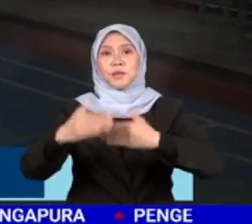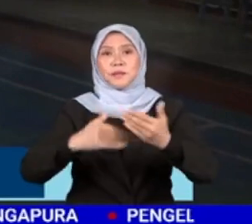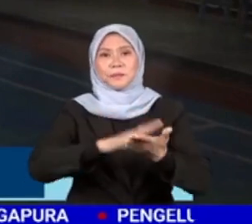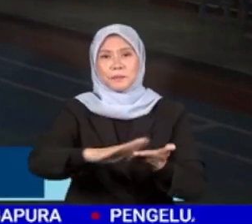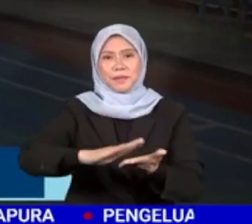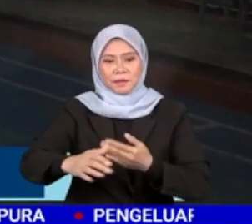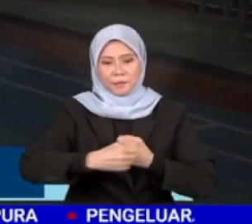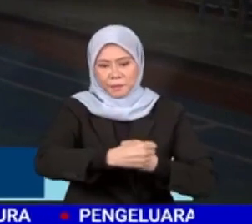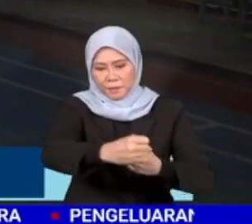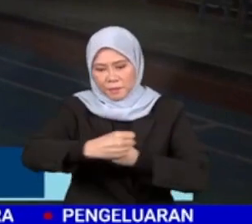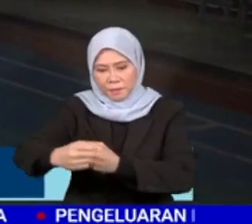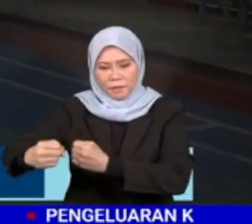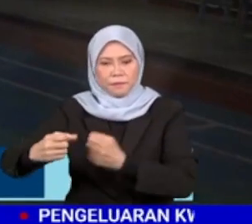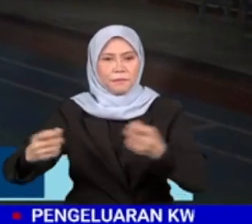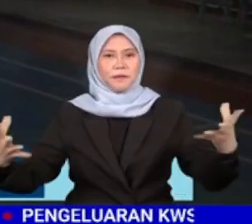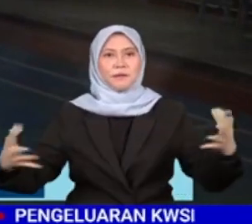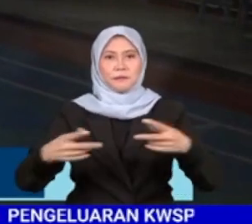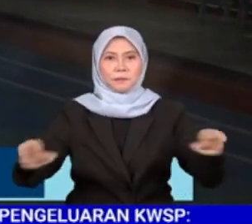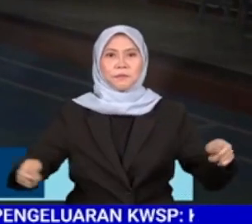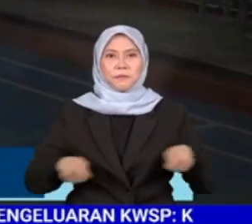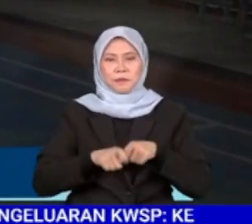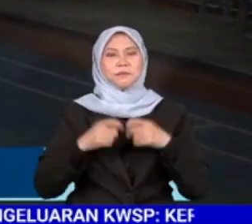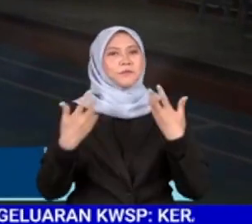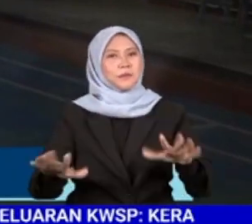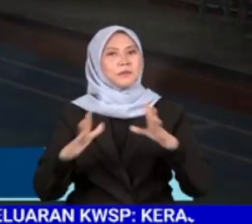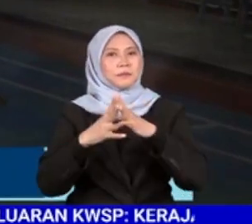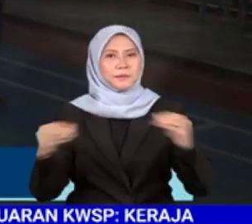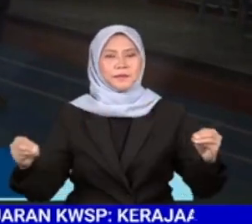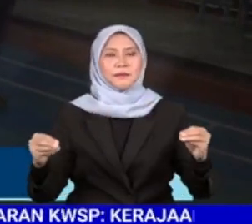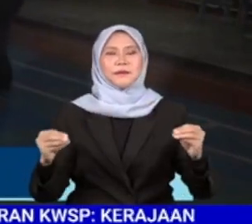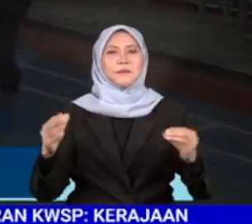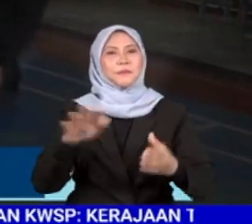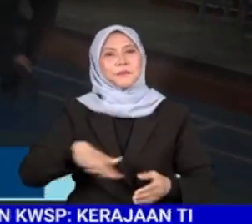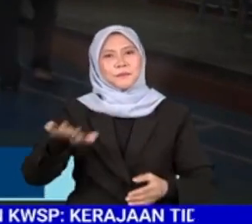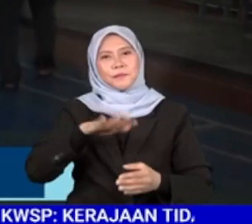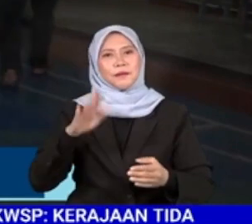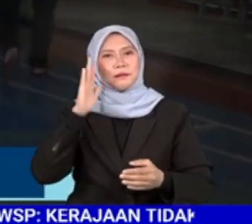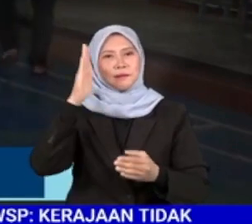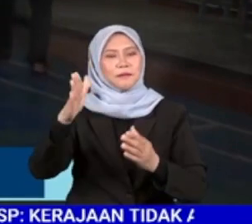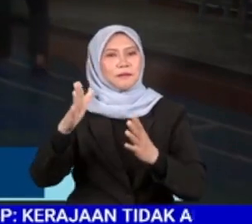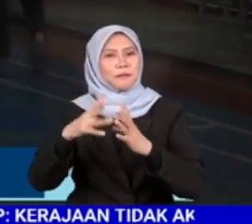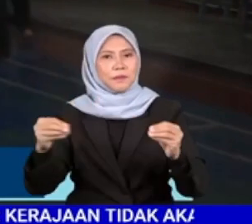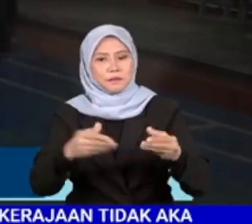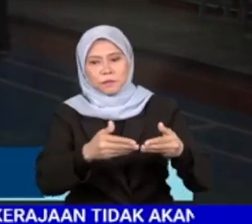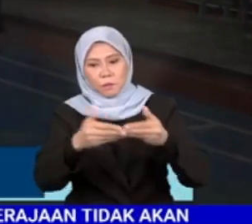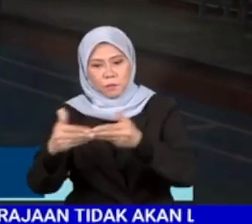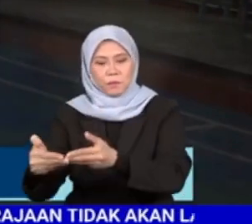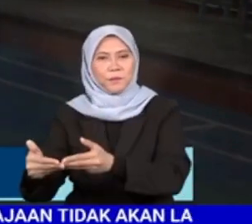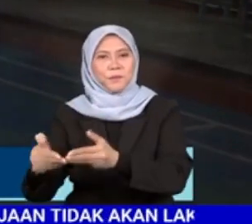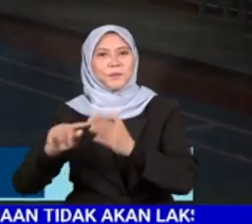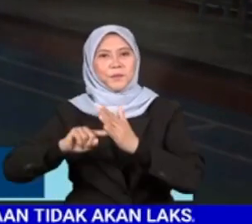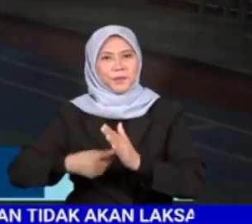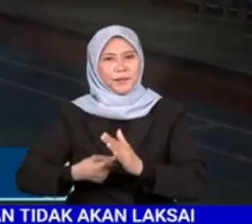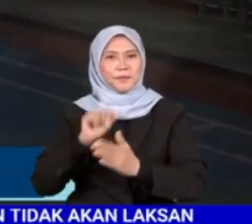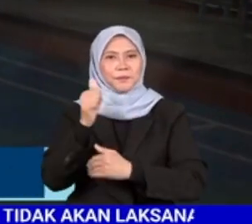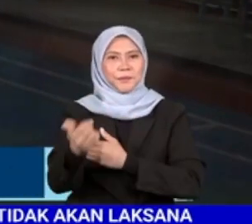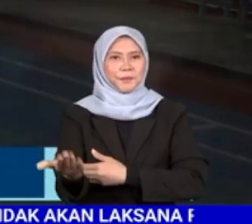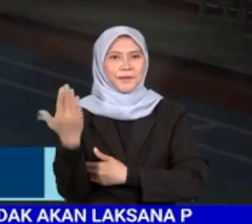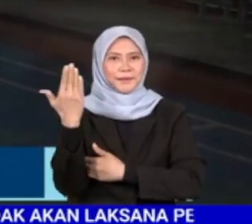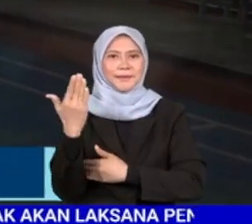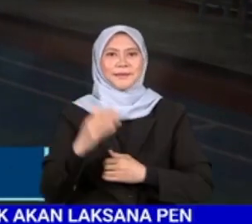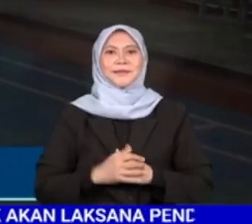pembersihan di kebanyakan lokasi sudah pun selesai dan bakinya dijangka akan disambung bermula pagi